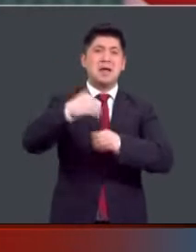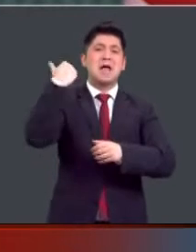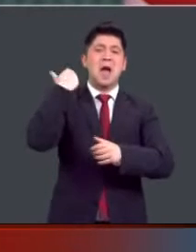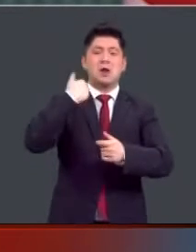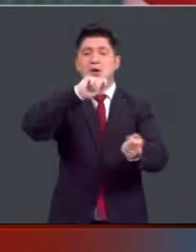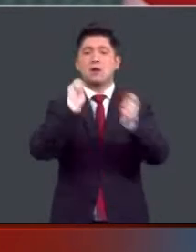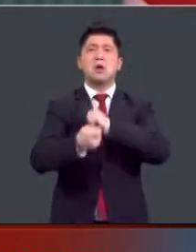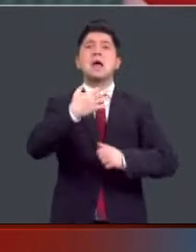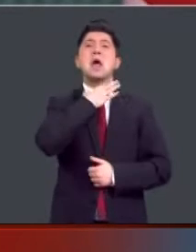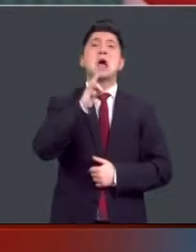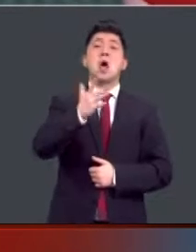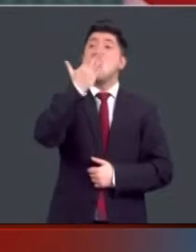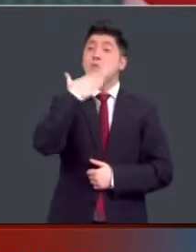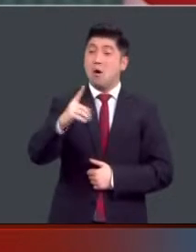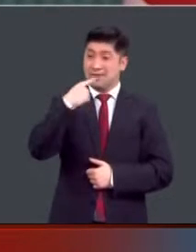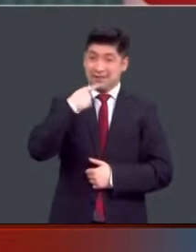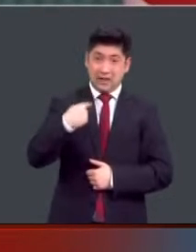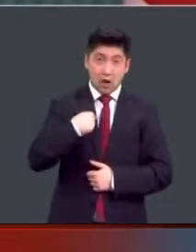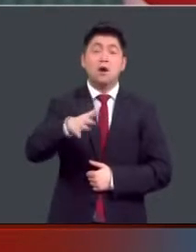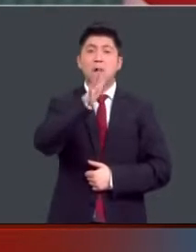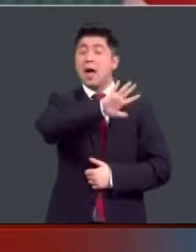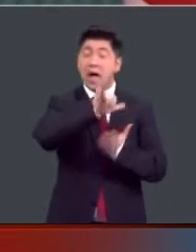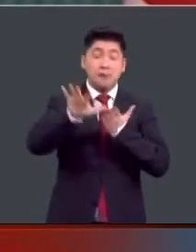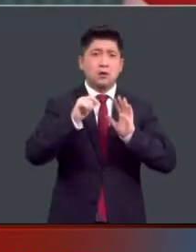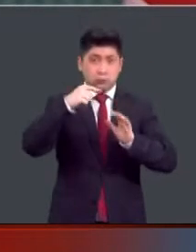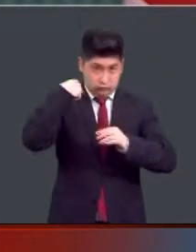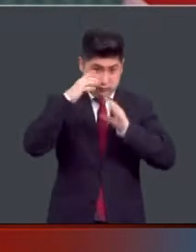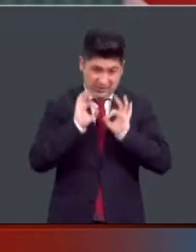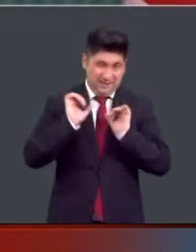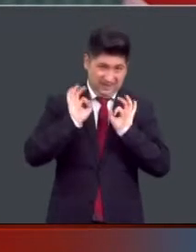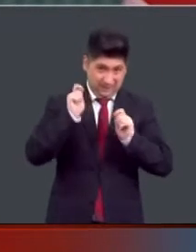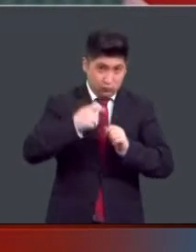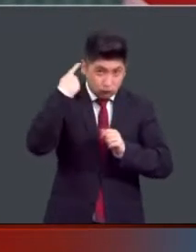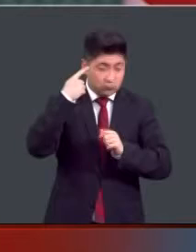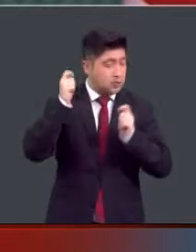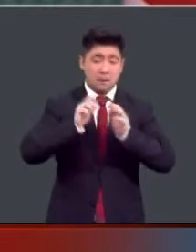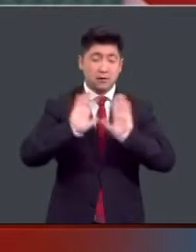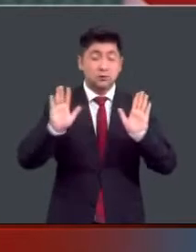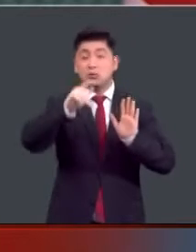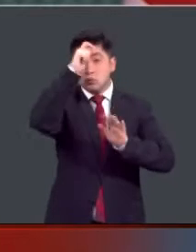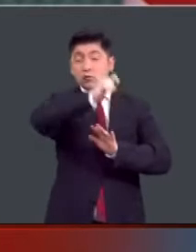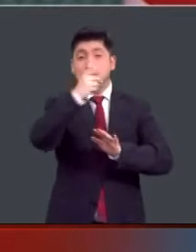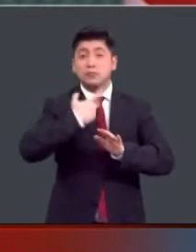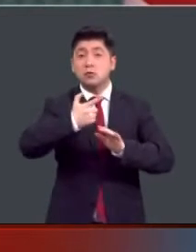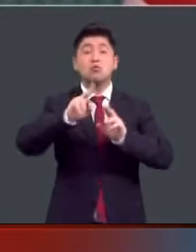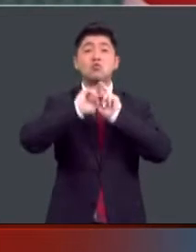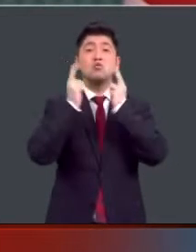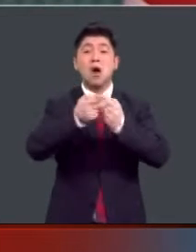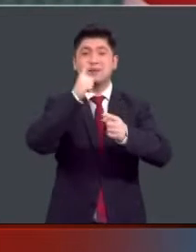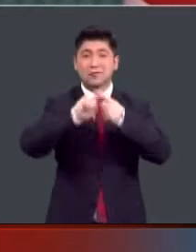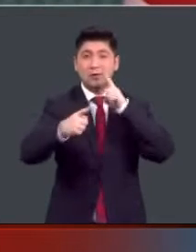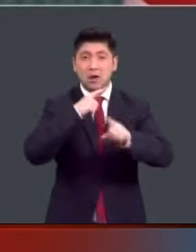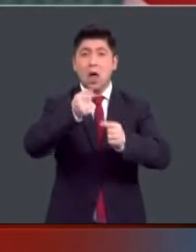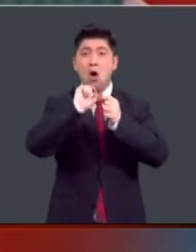gerisinde kaldı diyen Erdoğan Türkiye'nin hedeflerine ulaşacağına vurguladım ülkemiz yıllarca küresel siyasi ve